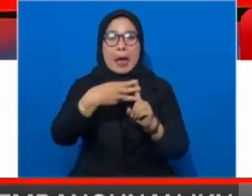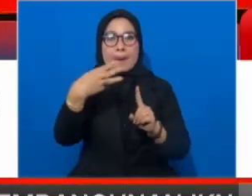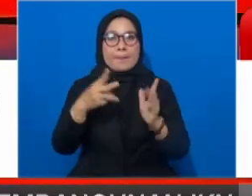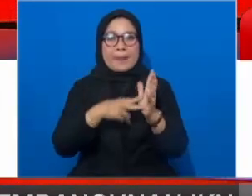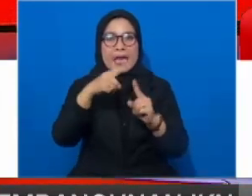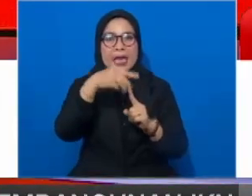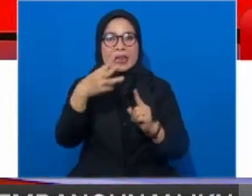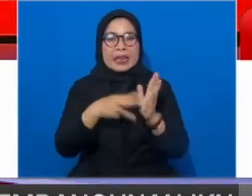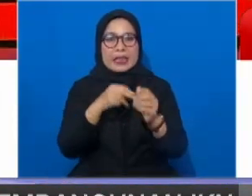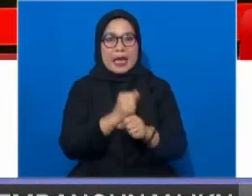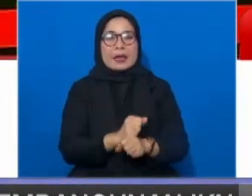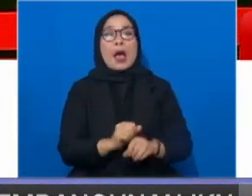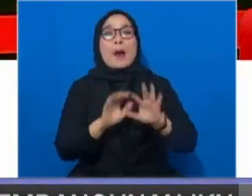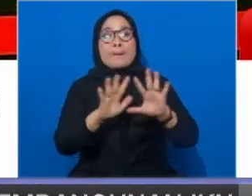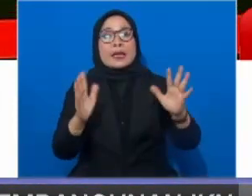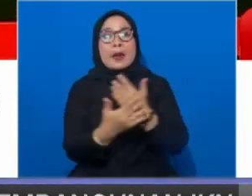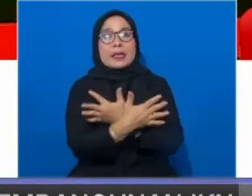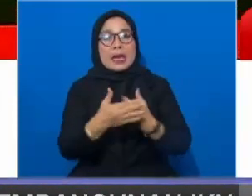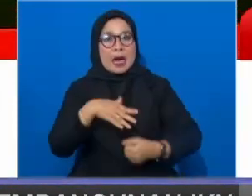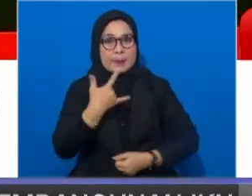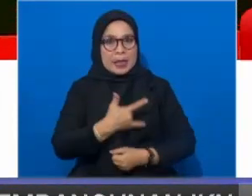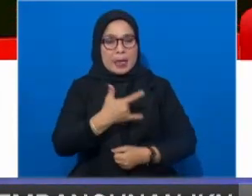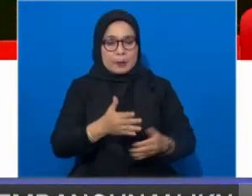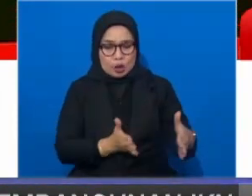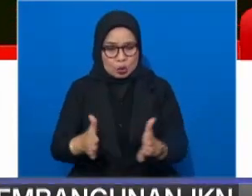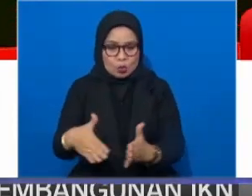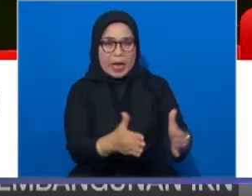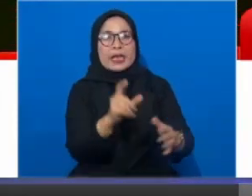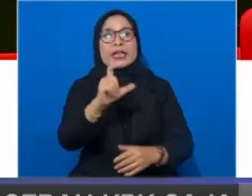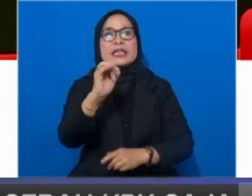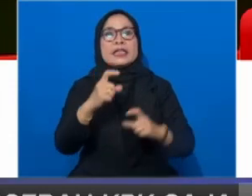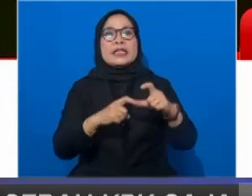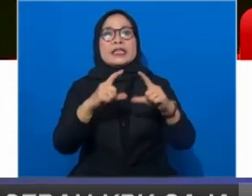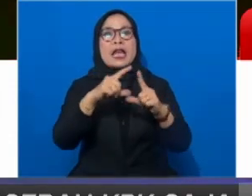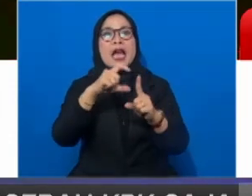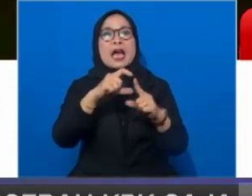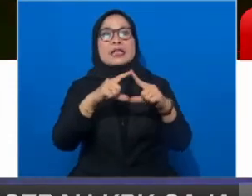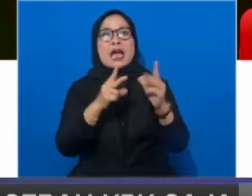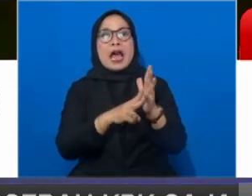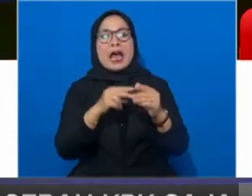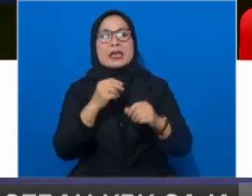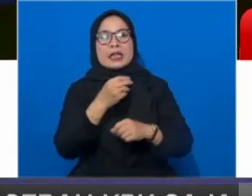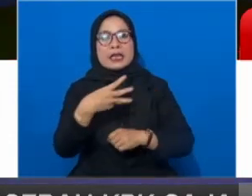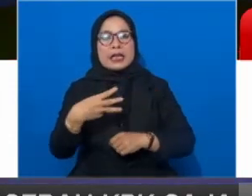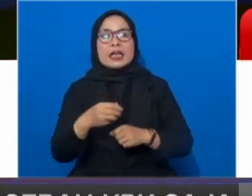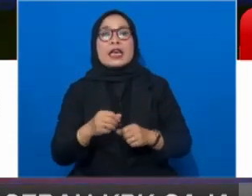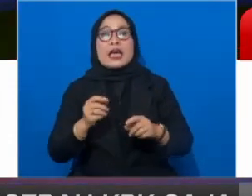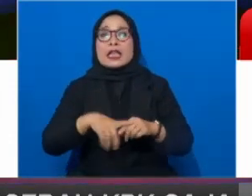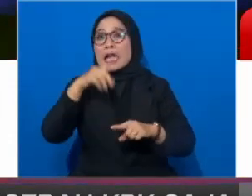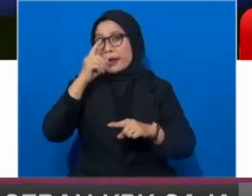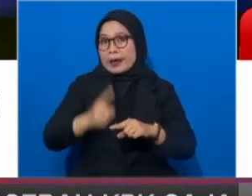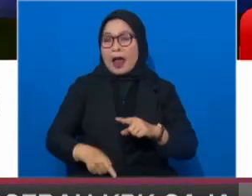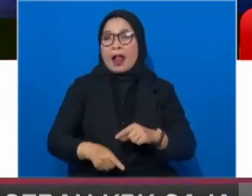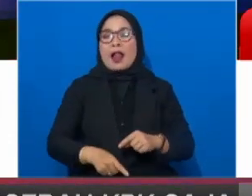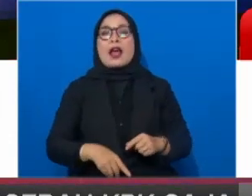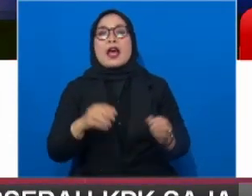peranakan Cina Benteng umumnya menetap di sepanjang aliran sungai Cisadane dan dikenal dengan gaya hidup mereka yang sederhana, termasuk dalam